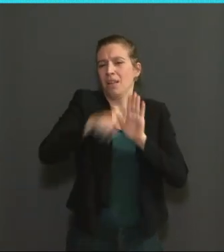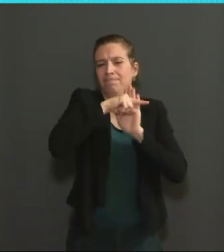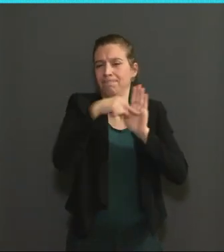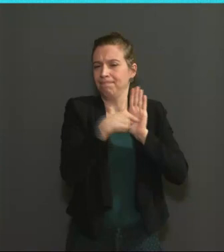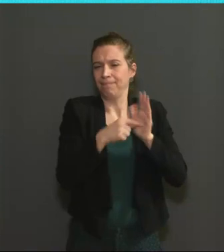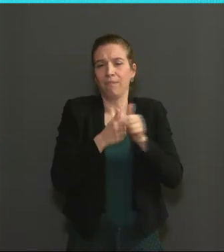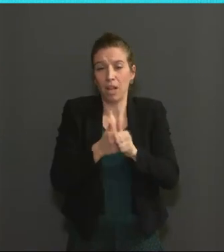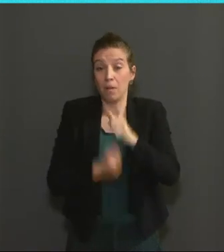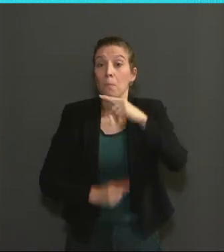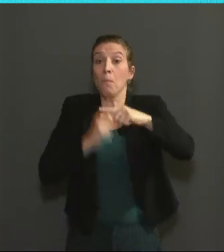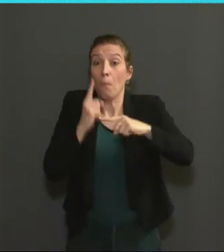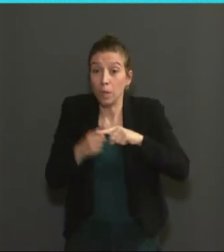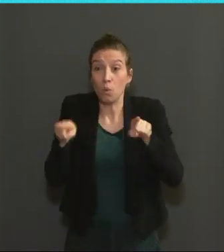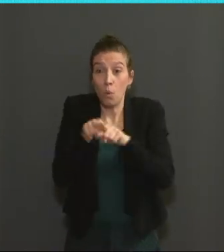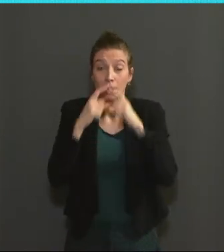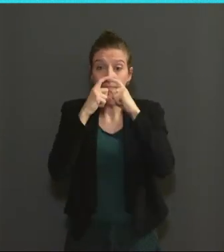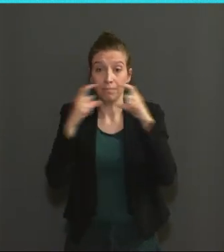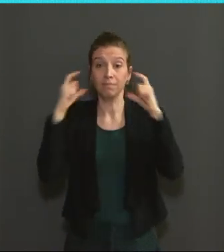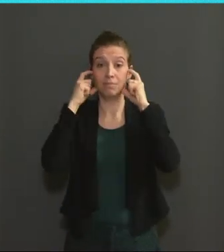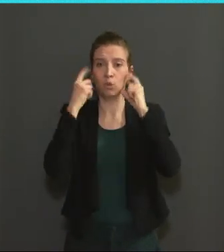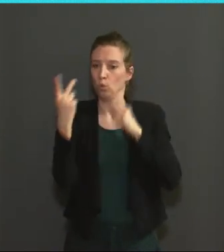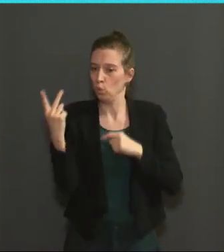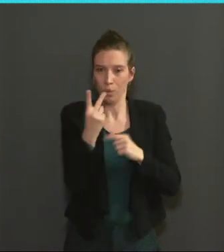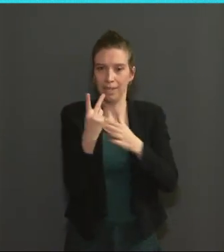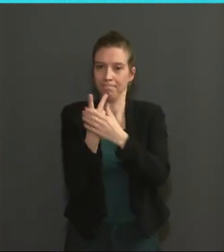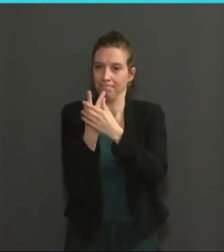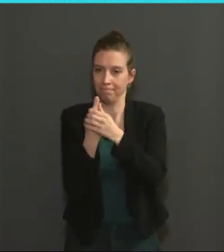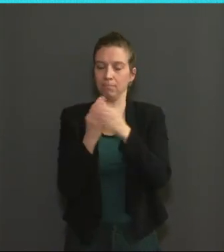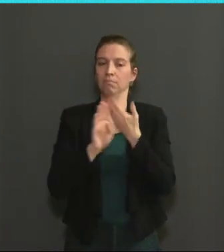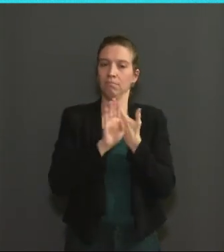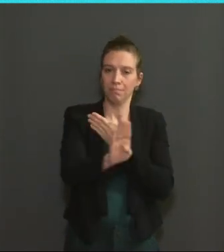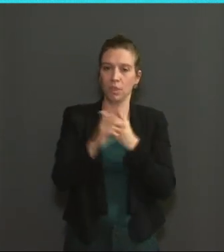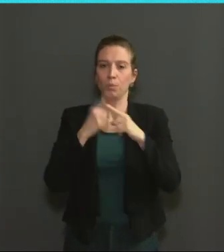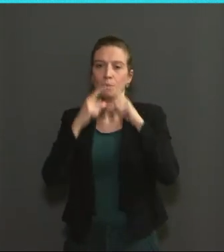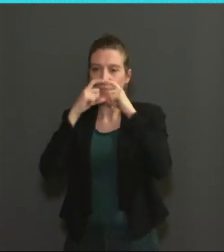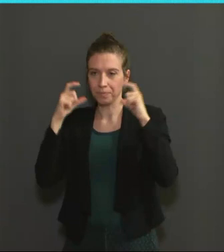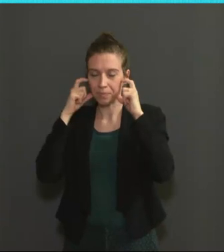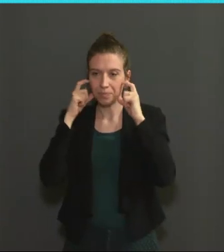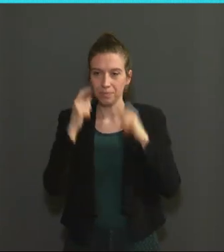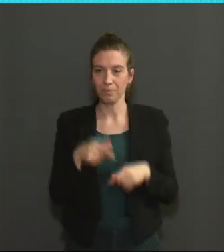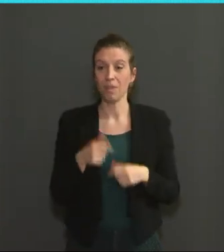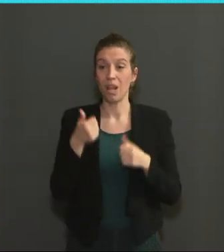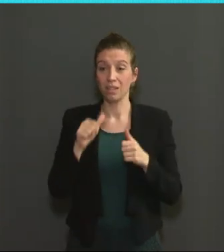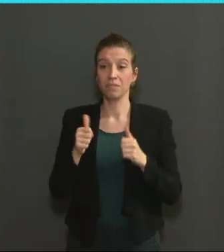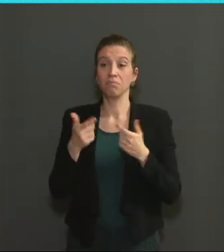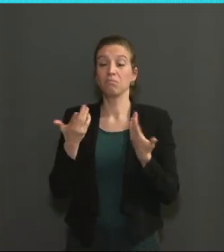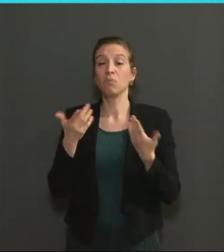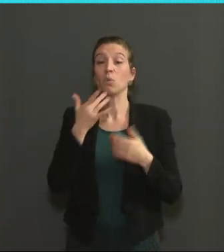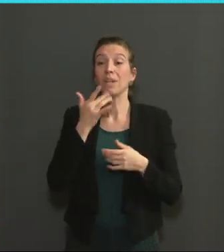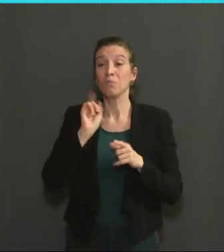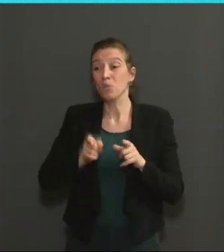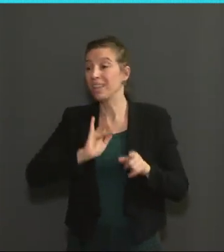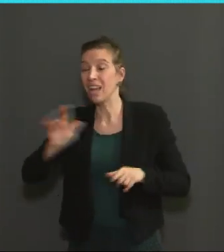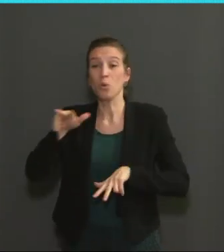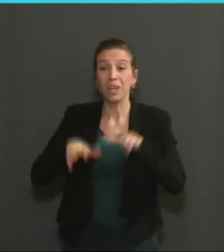gankel in buur Doe dit alleen en vermij drte runshppen en